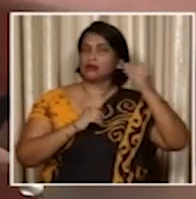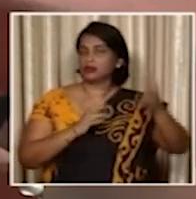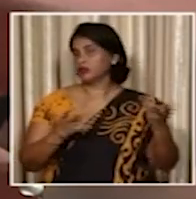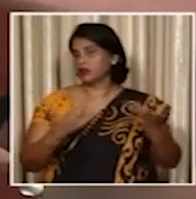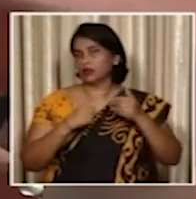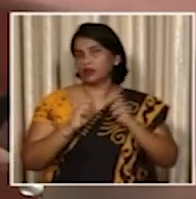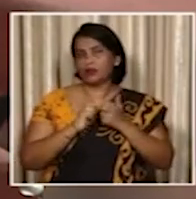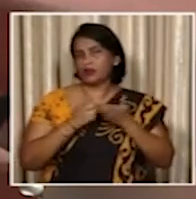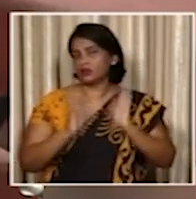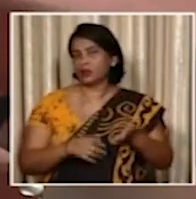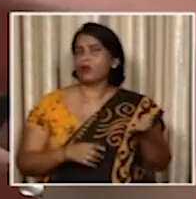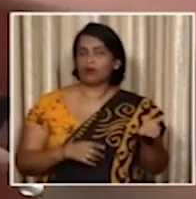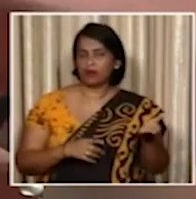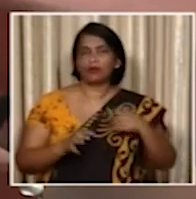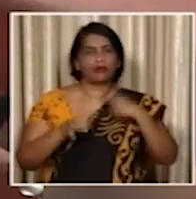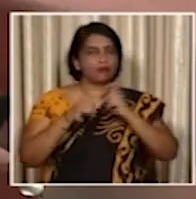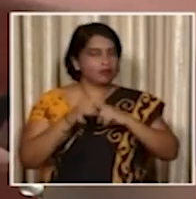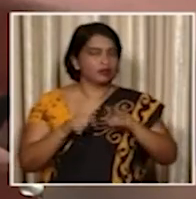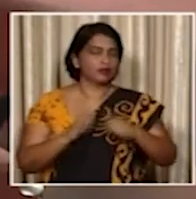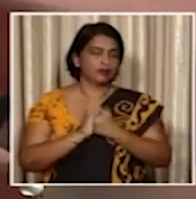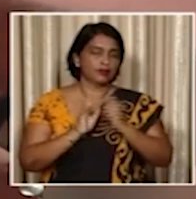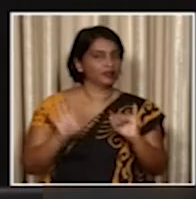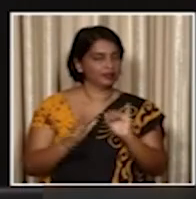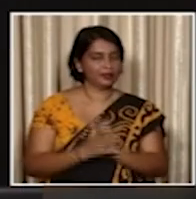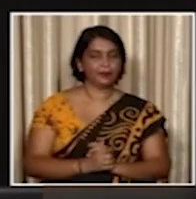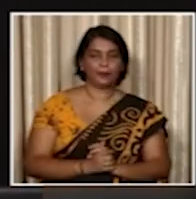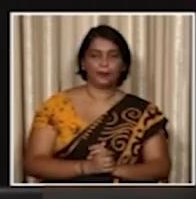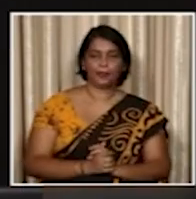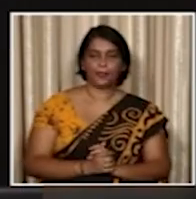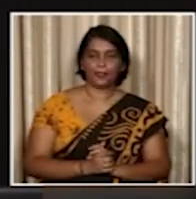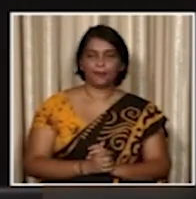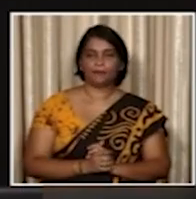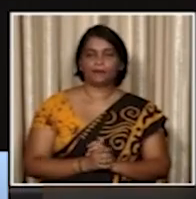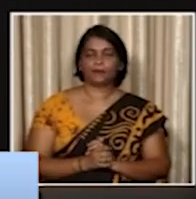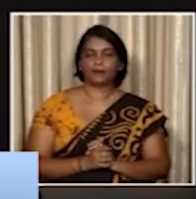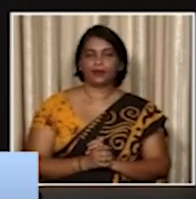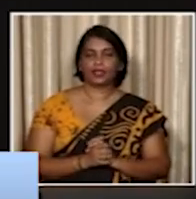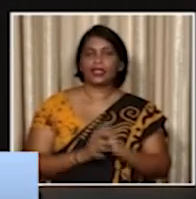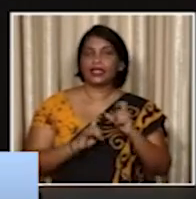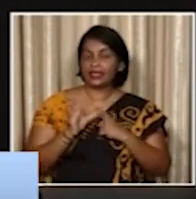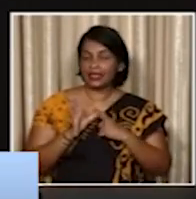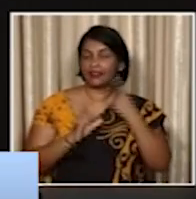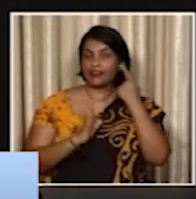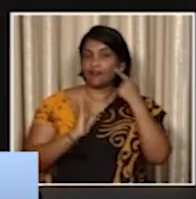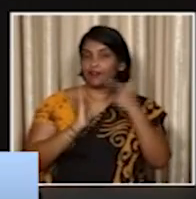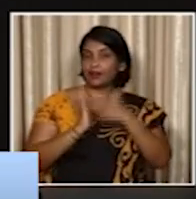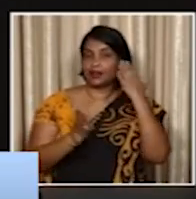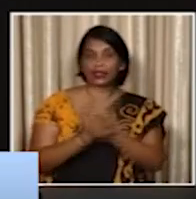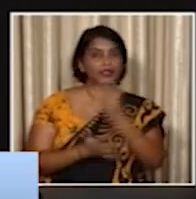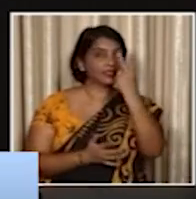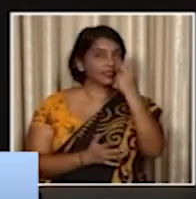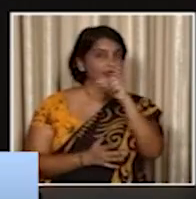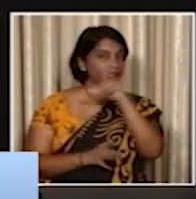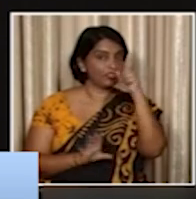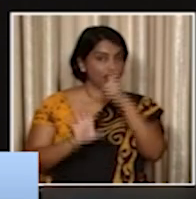තත්ත්වයක් සිදුවෙන්නේද යන ප්‍රශ්නය මම මේ ගරු සභාවෙන් විමසා සිටිනවා. DA ශාස්ත්‍රීය විභාගයේ නැවැත්වේ 2017